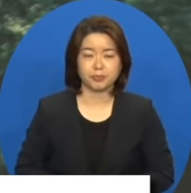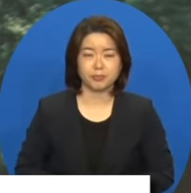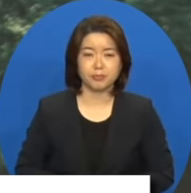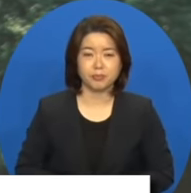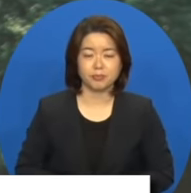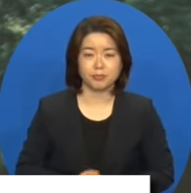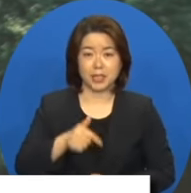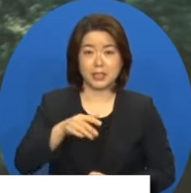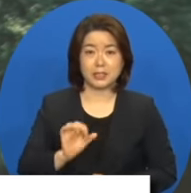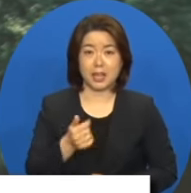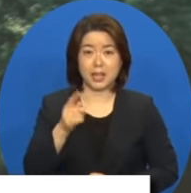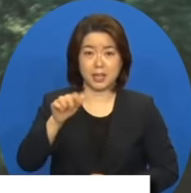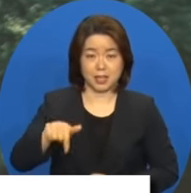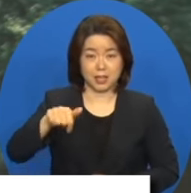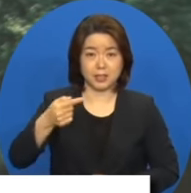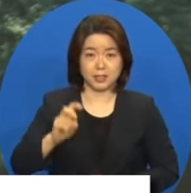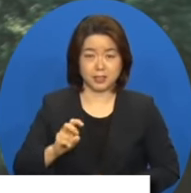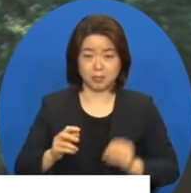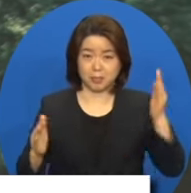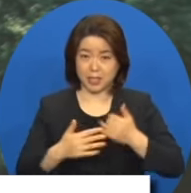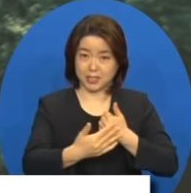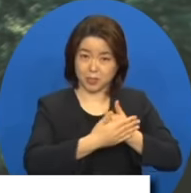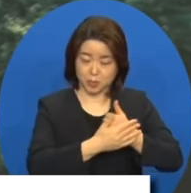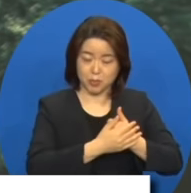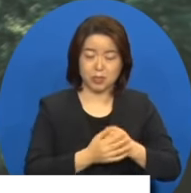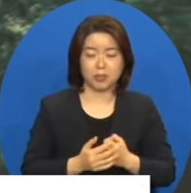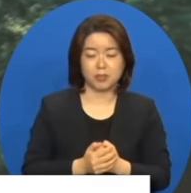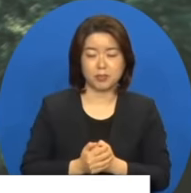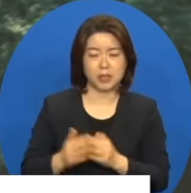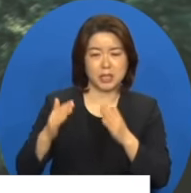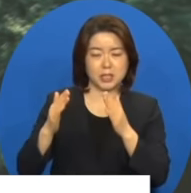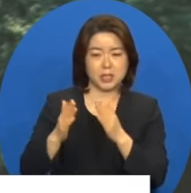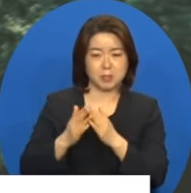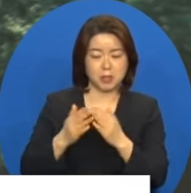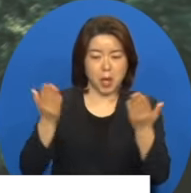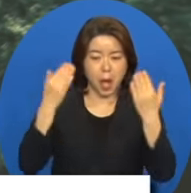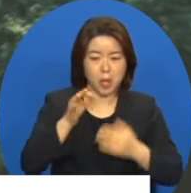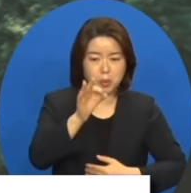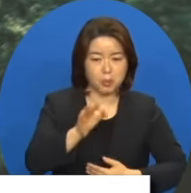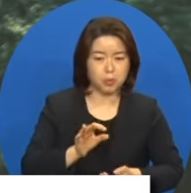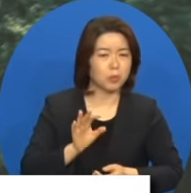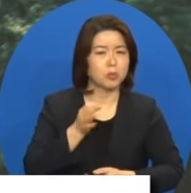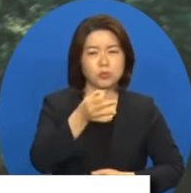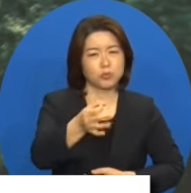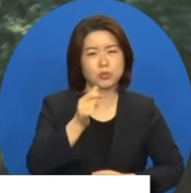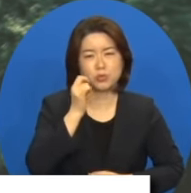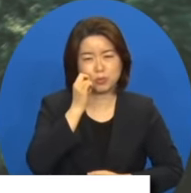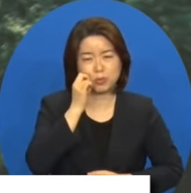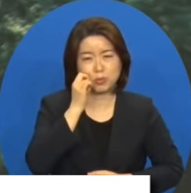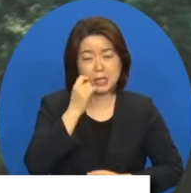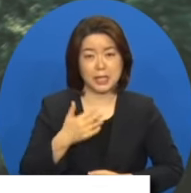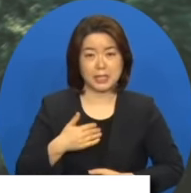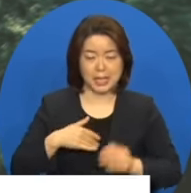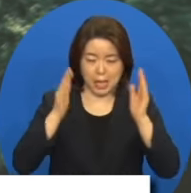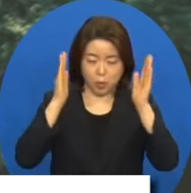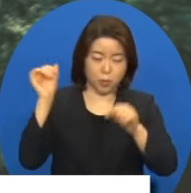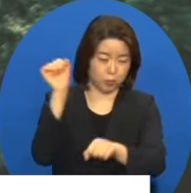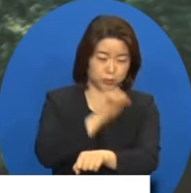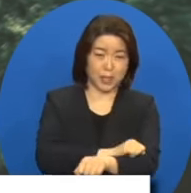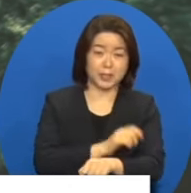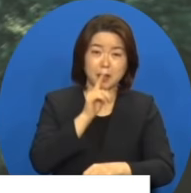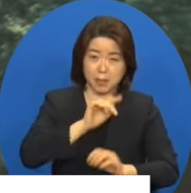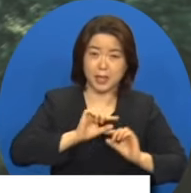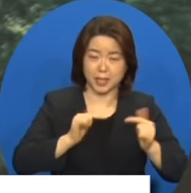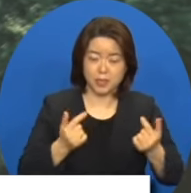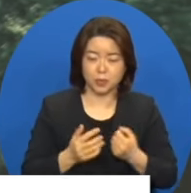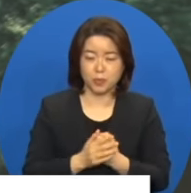장학금으로 공부를 했습니다. 집에서 제 학비를 하나도 주질 않았습니다. 공부를 잘했다는 말이 아니고